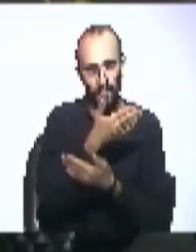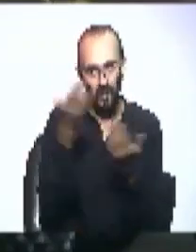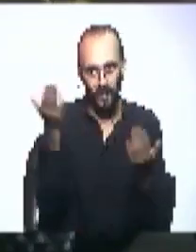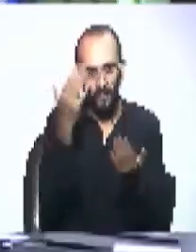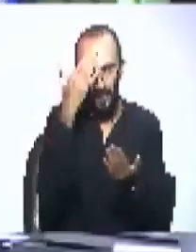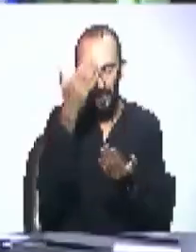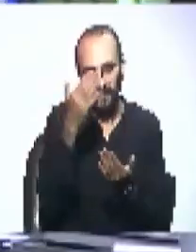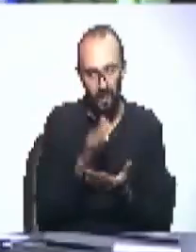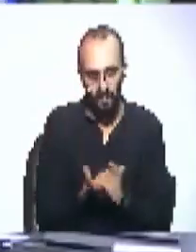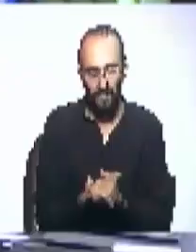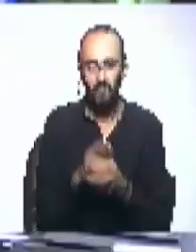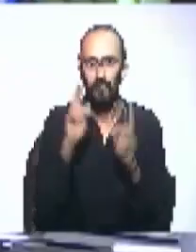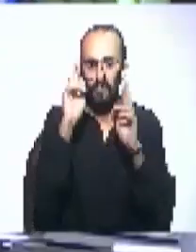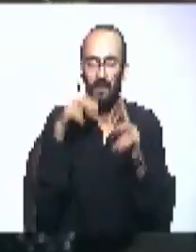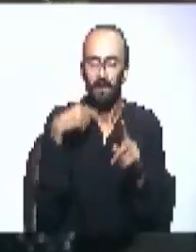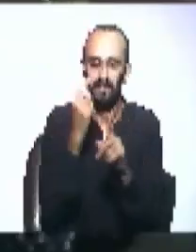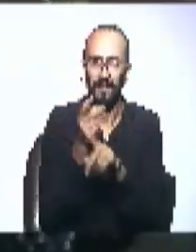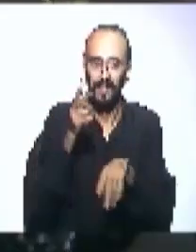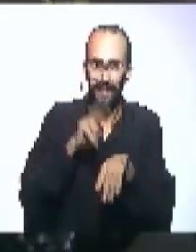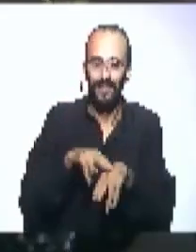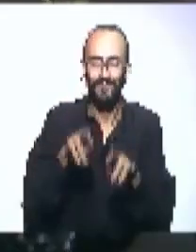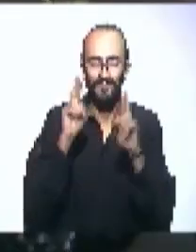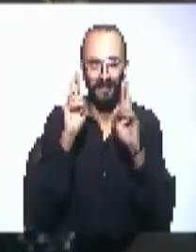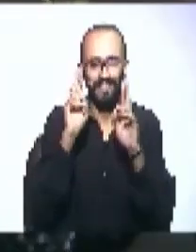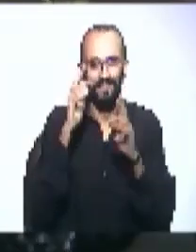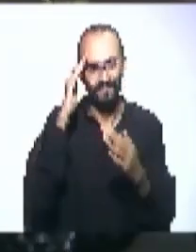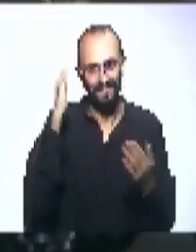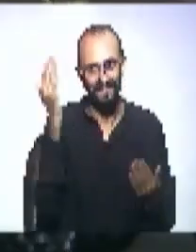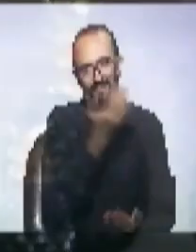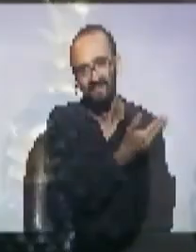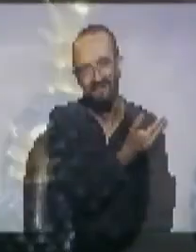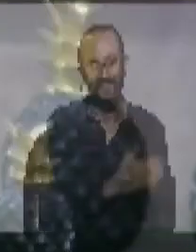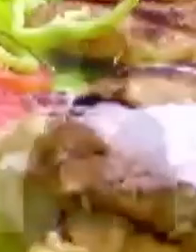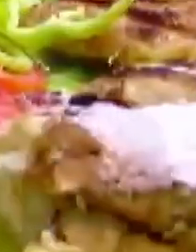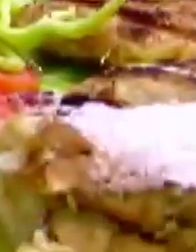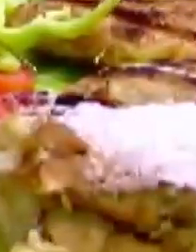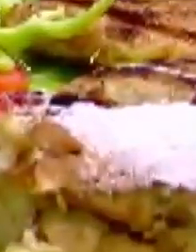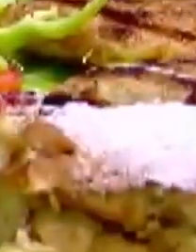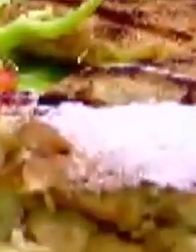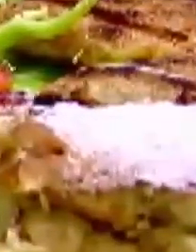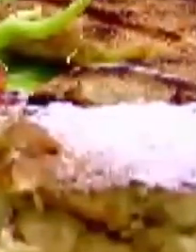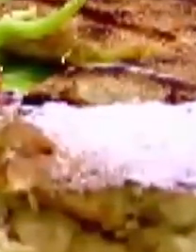شيف. ان شاء الله نشوفكم في حلقه جديده من هي يومي. الى اللقاء. الى اللقاء.